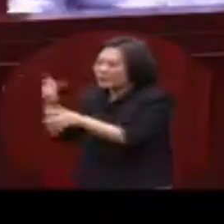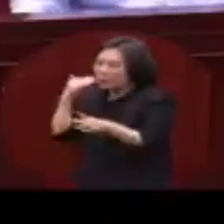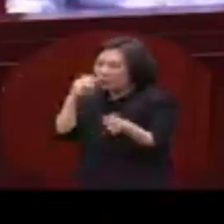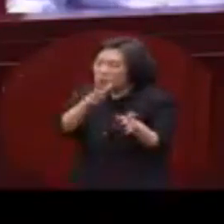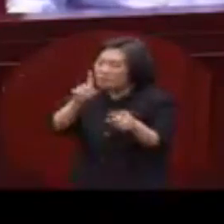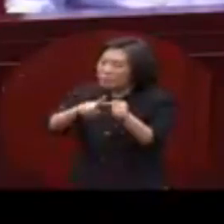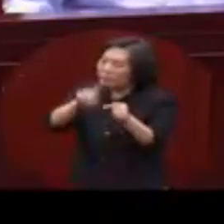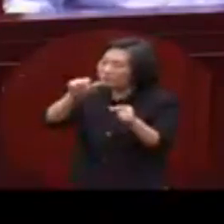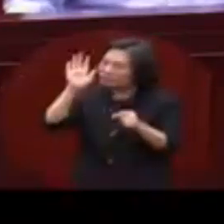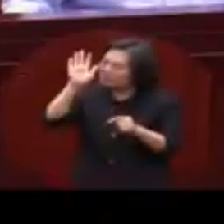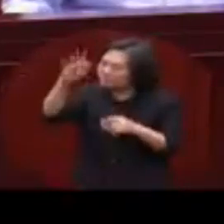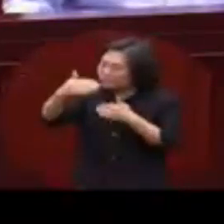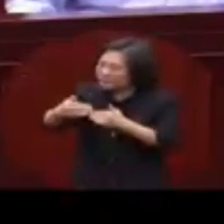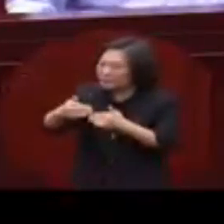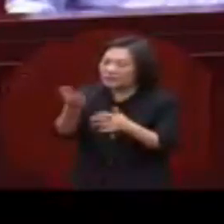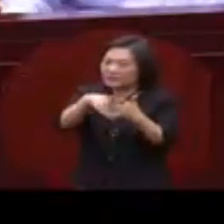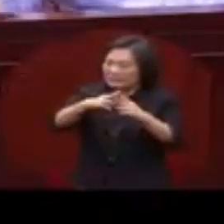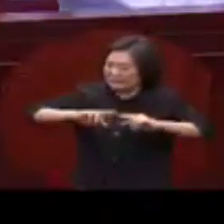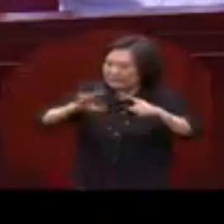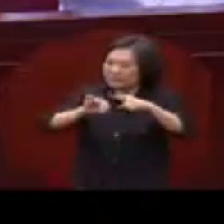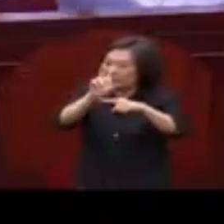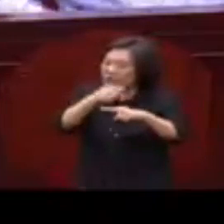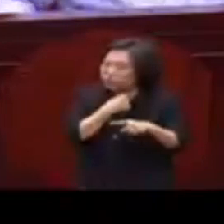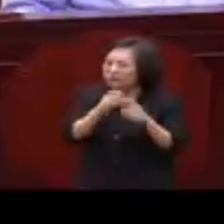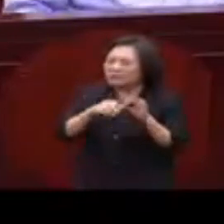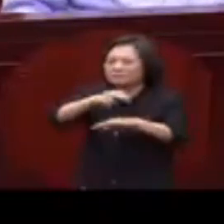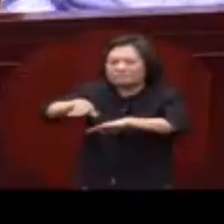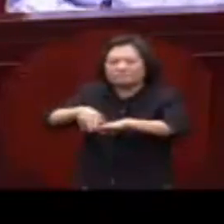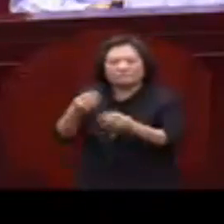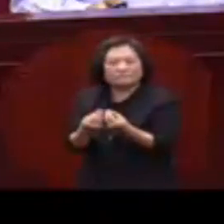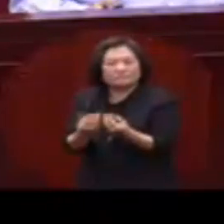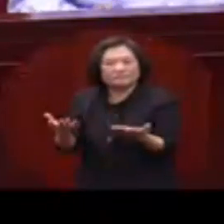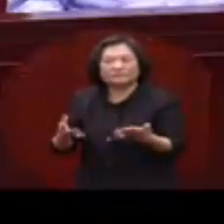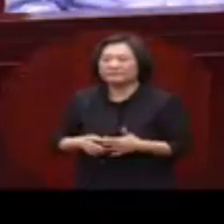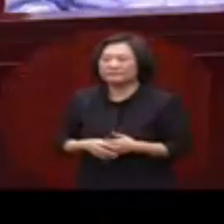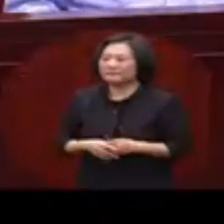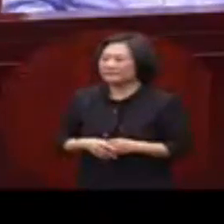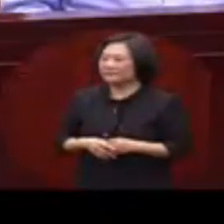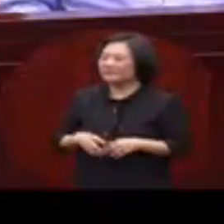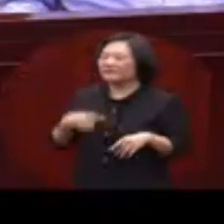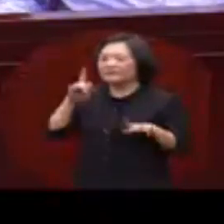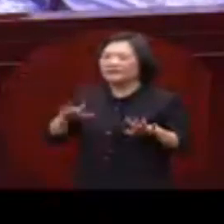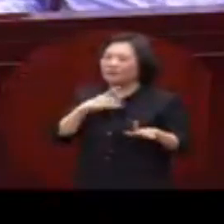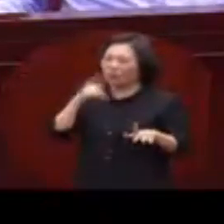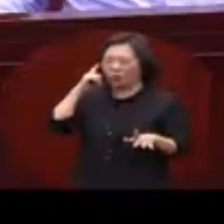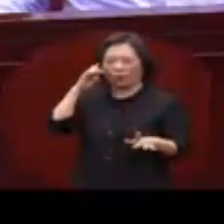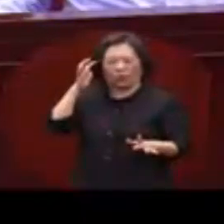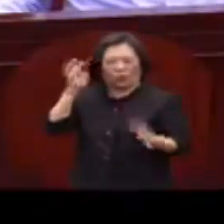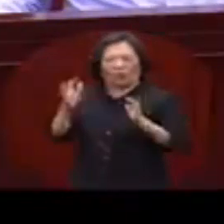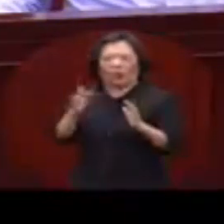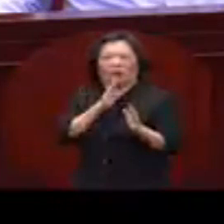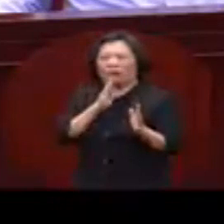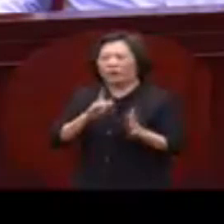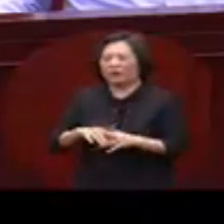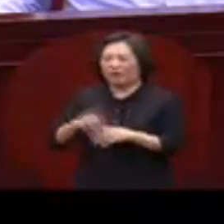来15年内 70% 的校舍要改建的话，到底那个设计要怎么做？这是很大的工程，所以应该跟大家